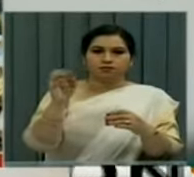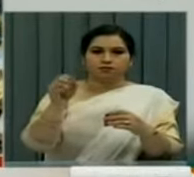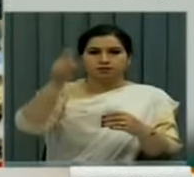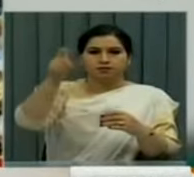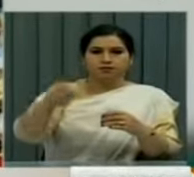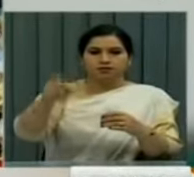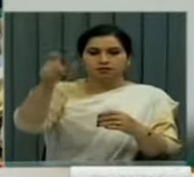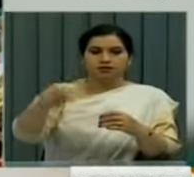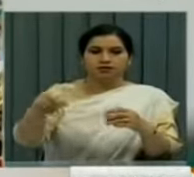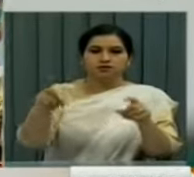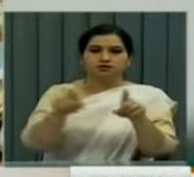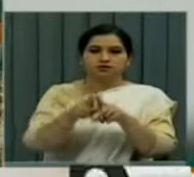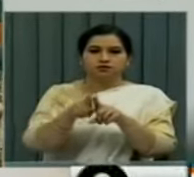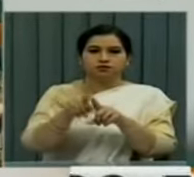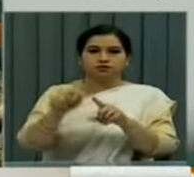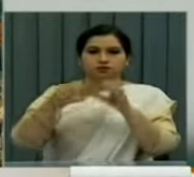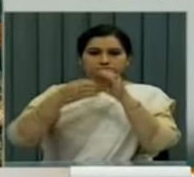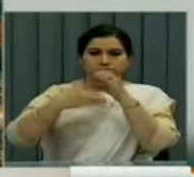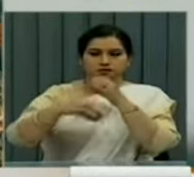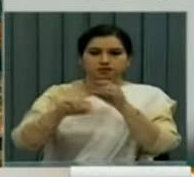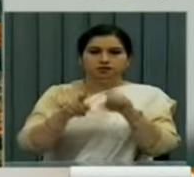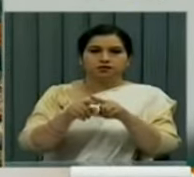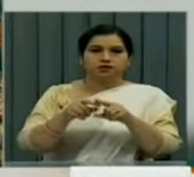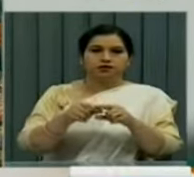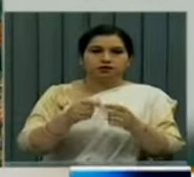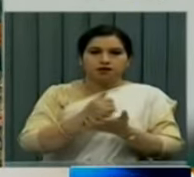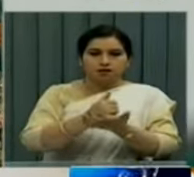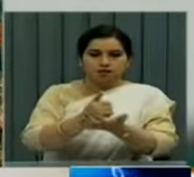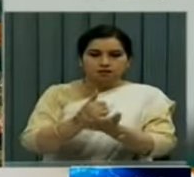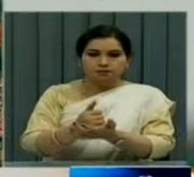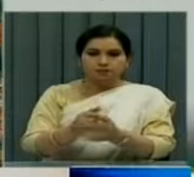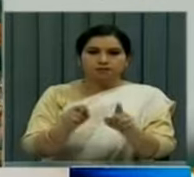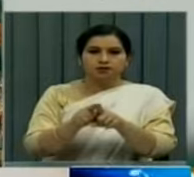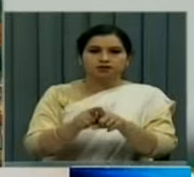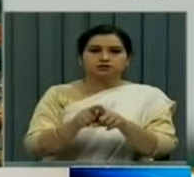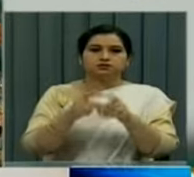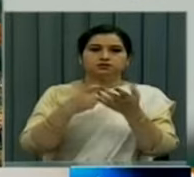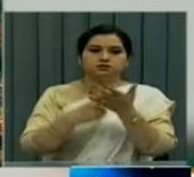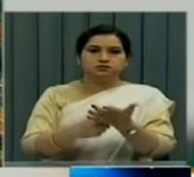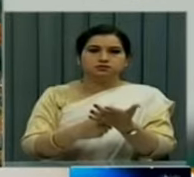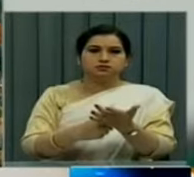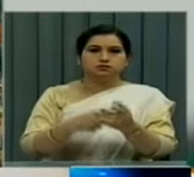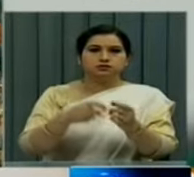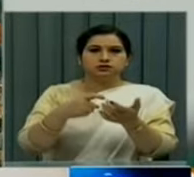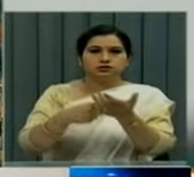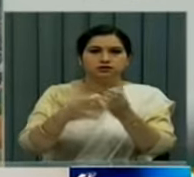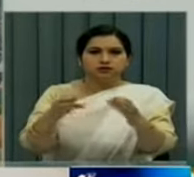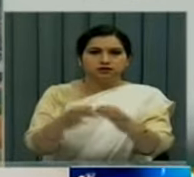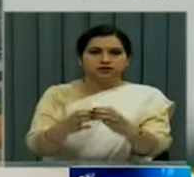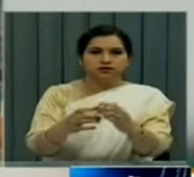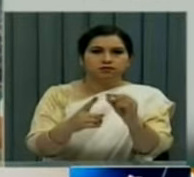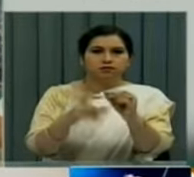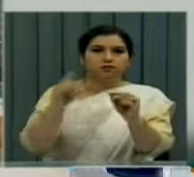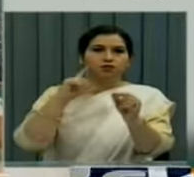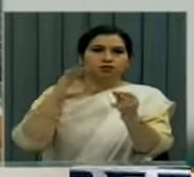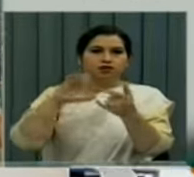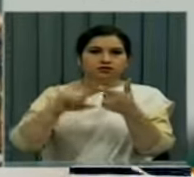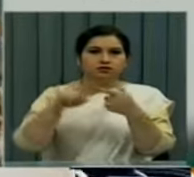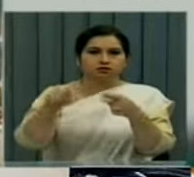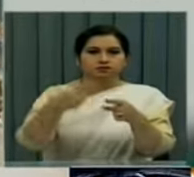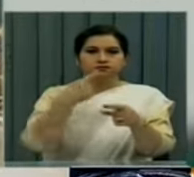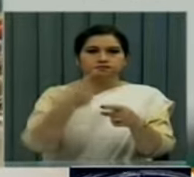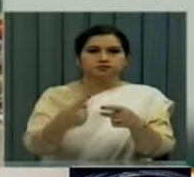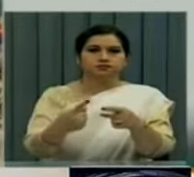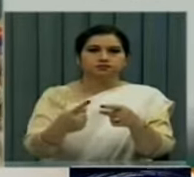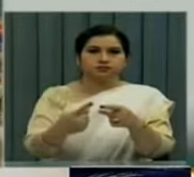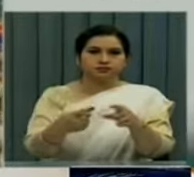है, पायरेसी में भी जी, अब पायरेसी में भी कोस्ट गार्ड की भूमिका, हालांकि नेवी का काम है बट कोस्ट गार्ड भी अपनी भूमिका अदा कर रही है। तो